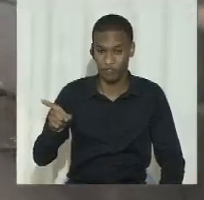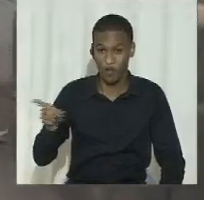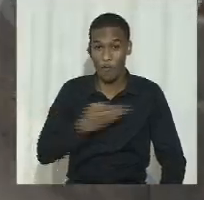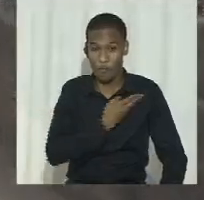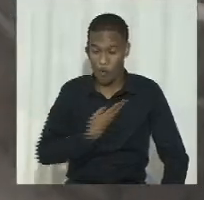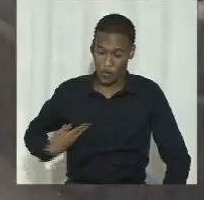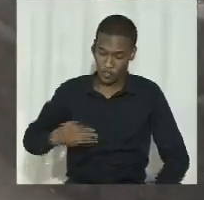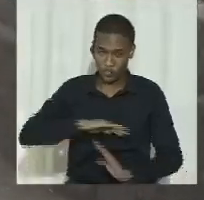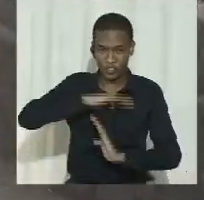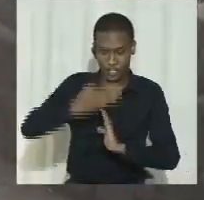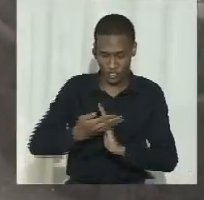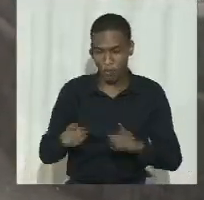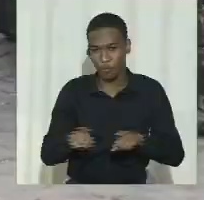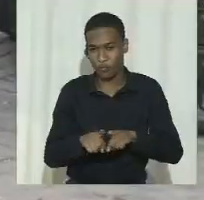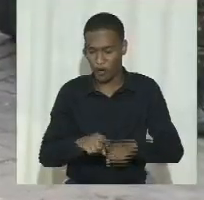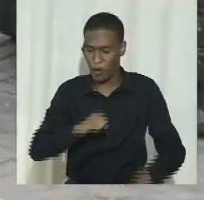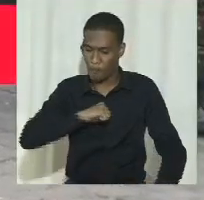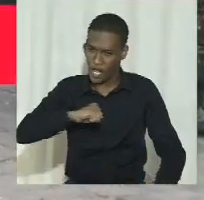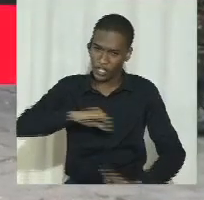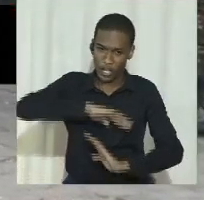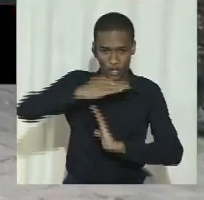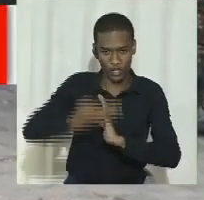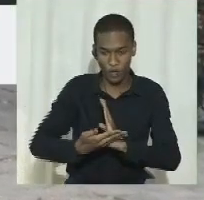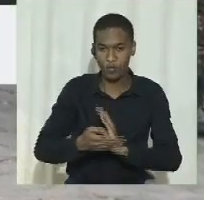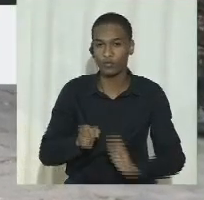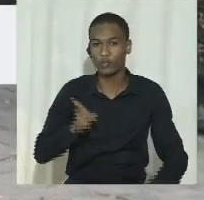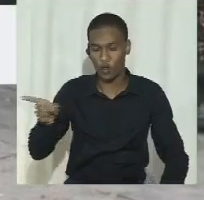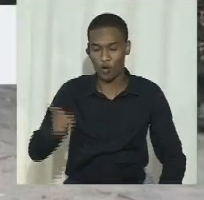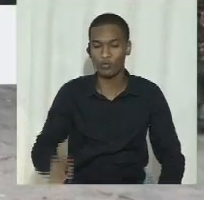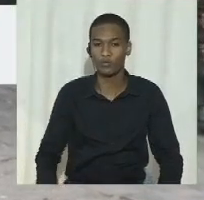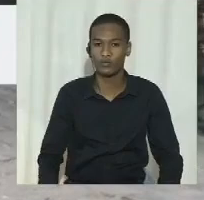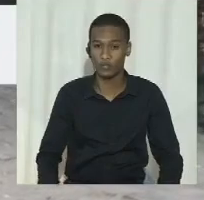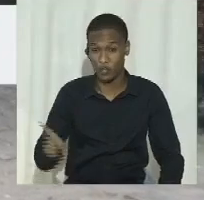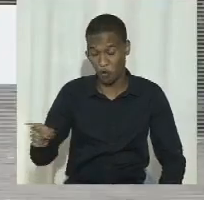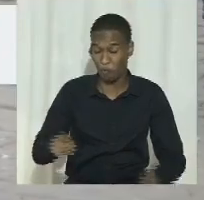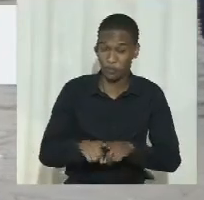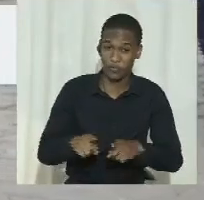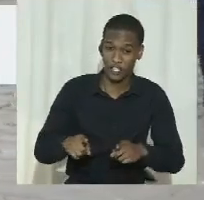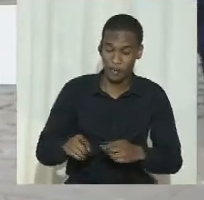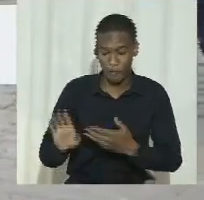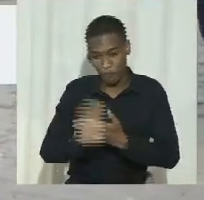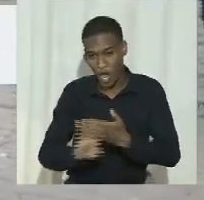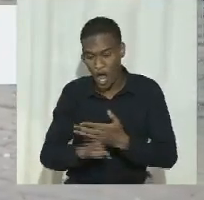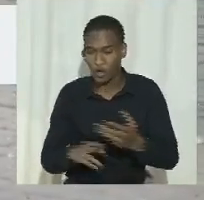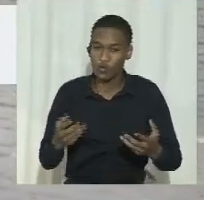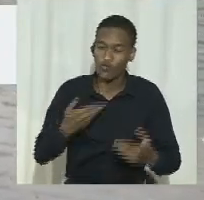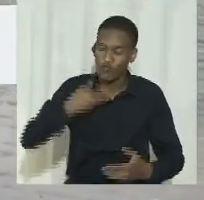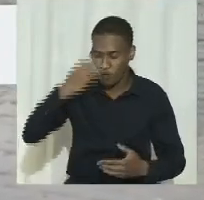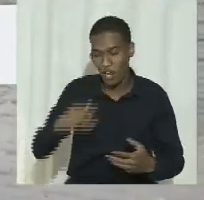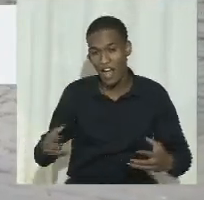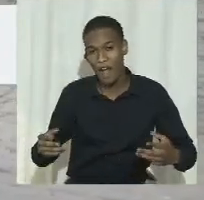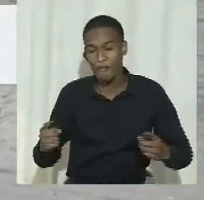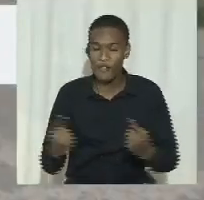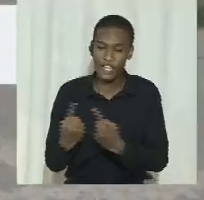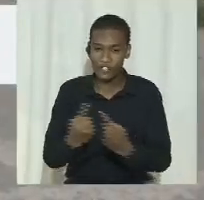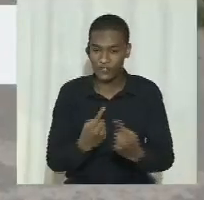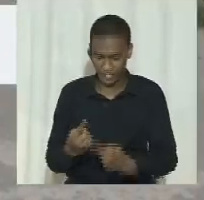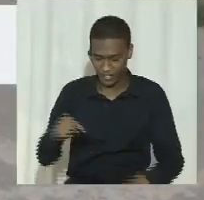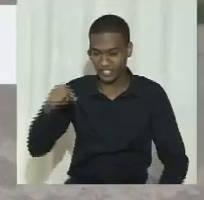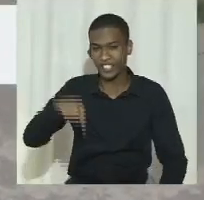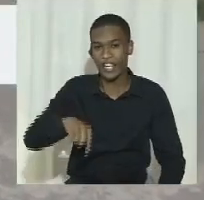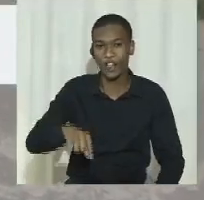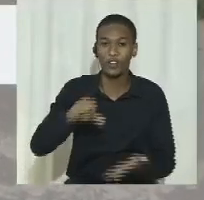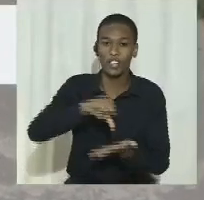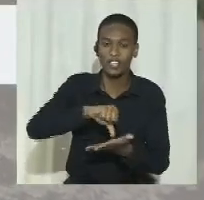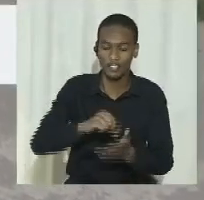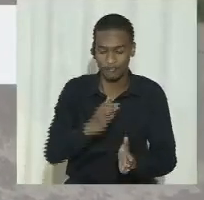polisy pirenena hifehezana araka izay tratra ny fivezivezena ato anatin'ny faritra analamanga indrindra ny eto Antananarivo renivohitra ny